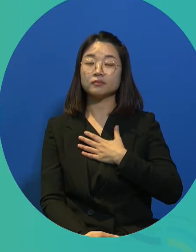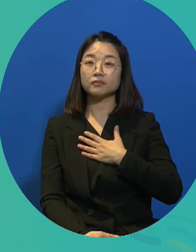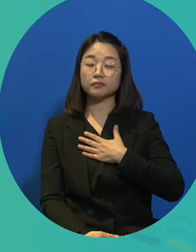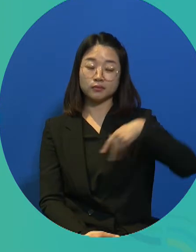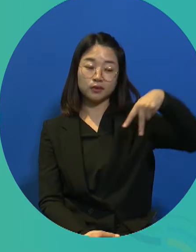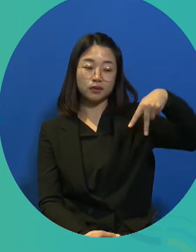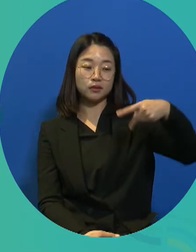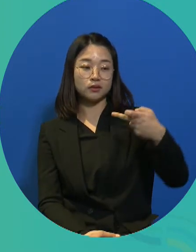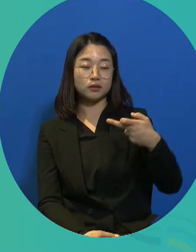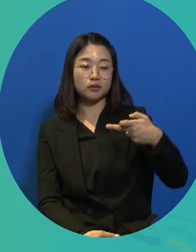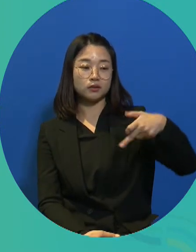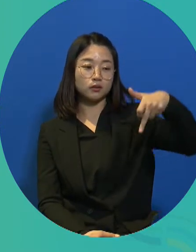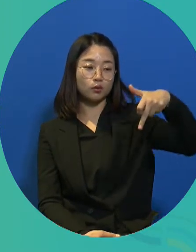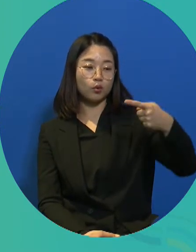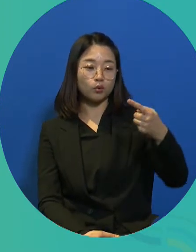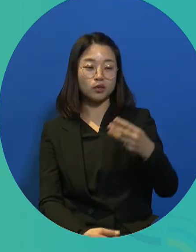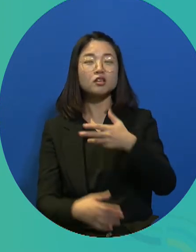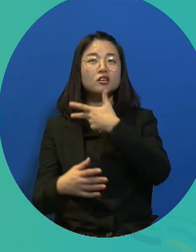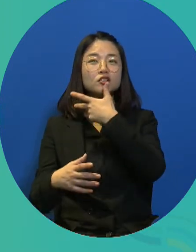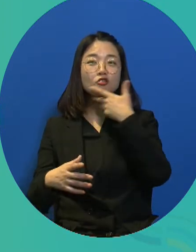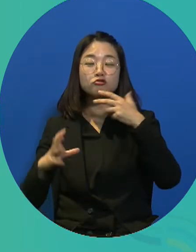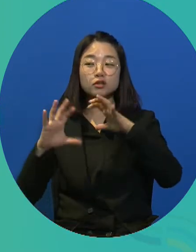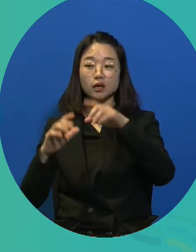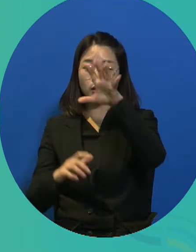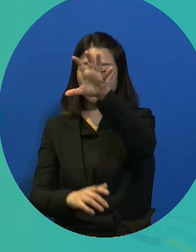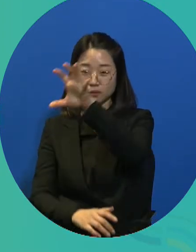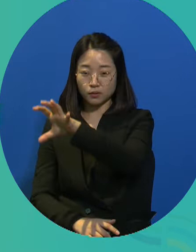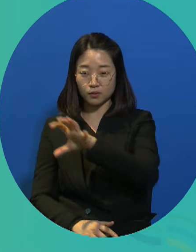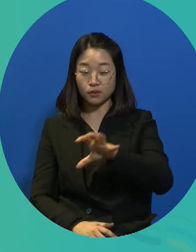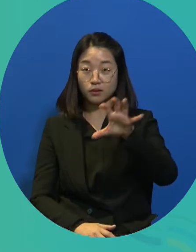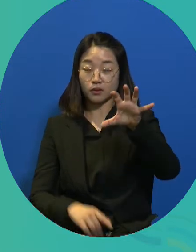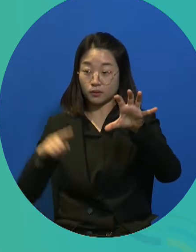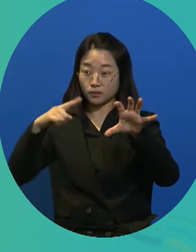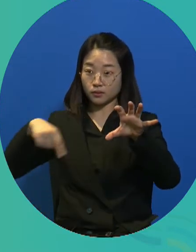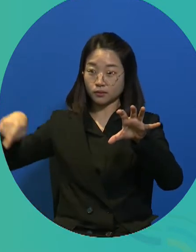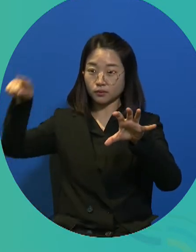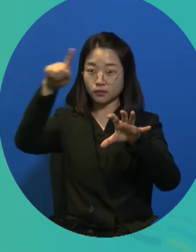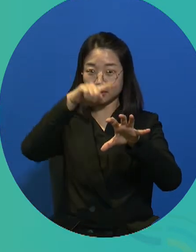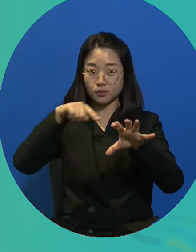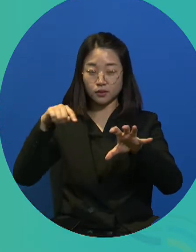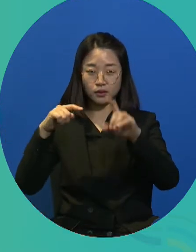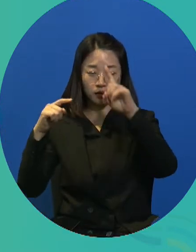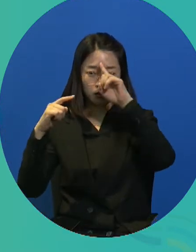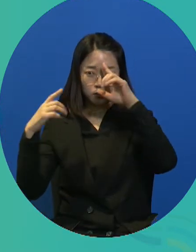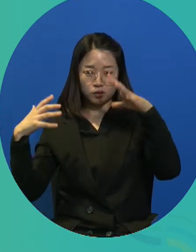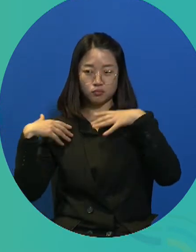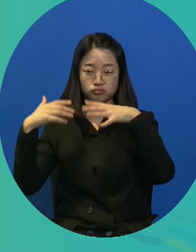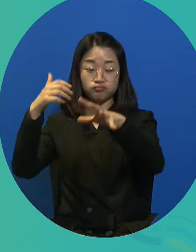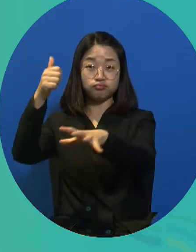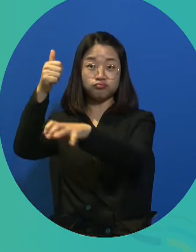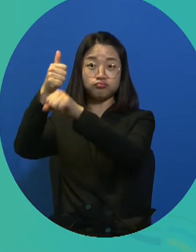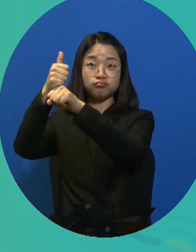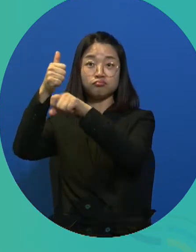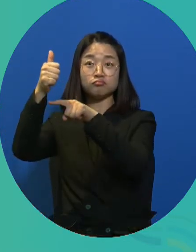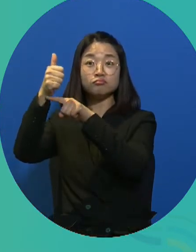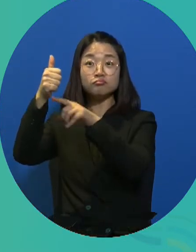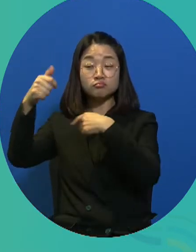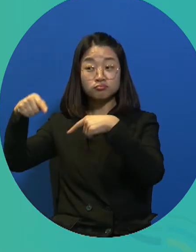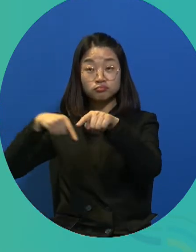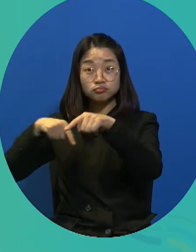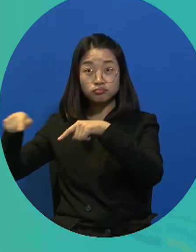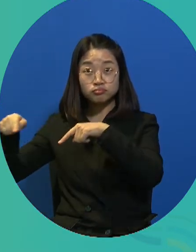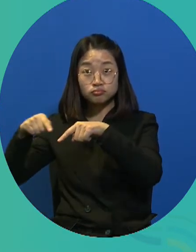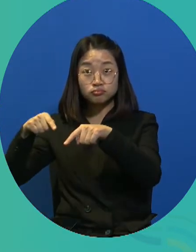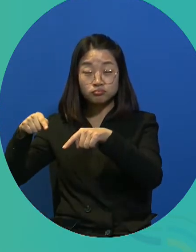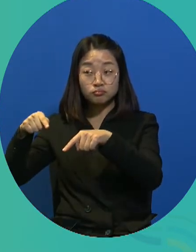스코틀랜드, 웨일스 그리고 북아일랜드의 여러 권력이 중앙정부에 귀속이 된 것입니다. 하지만 그렇게 되지